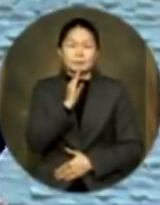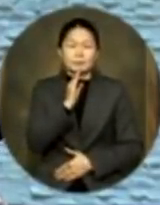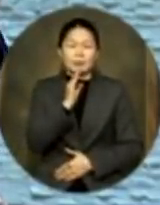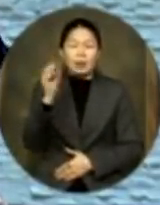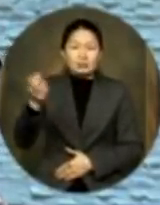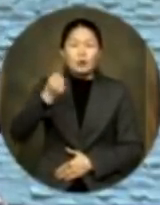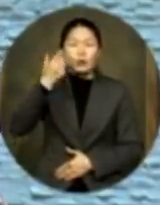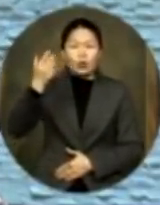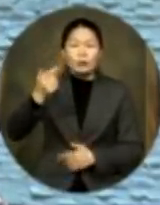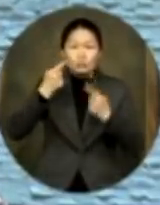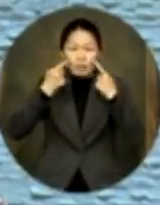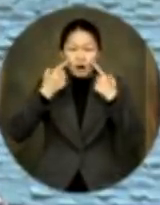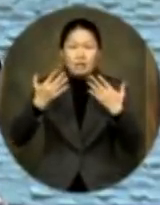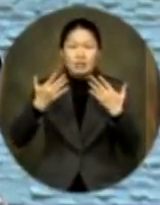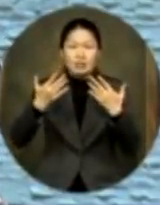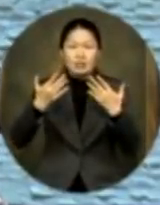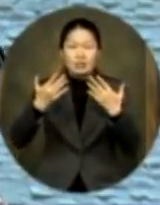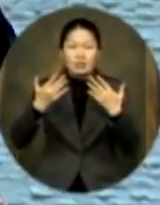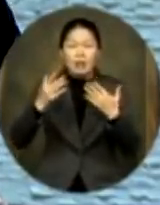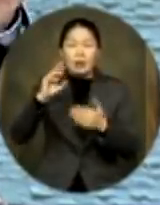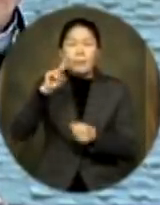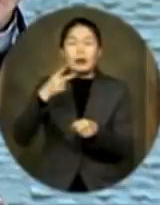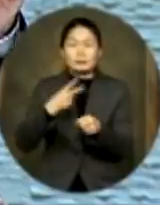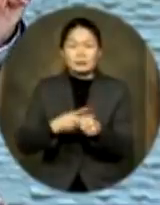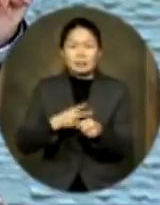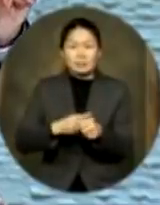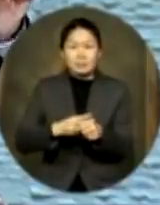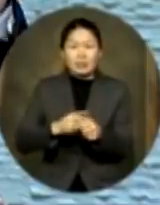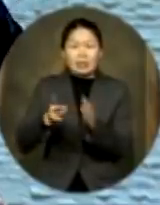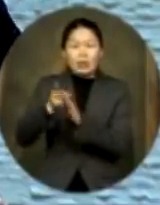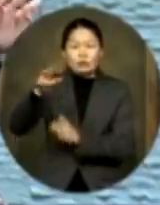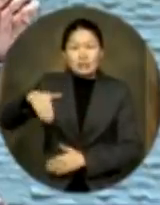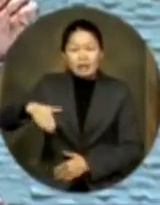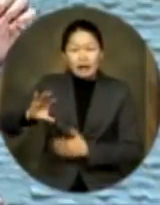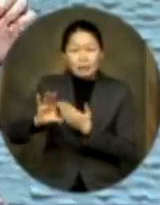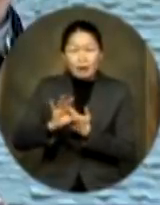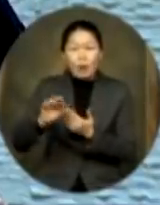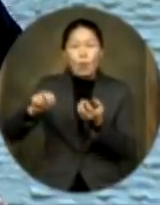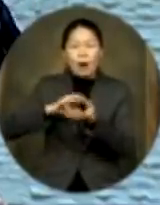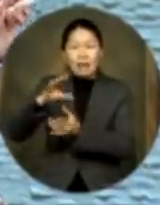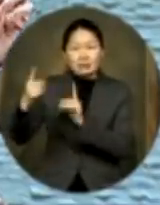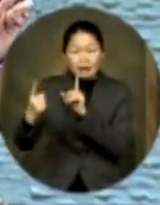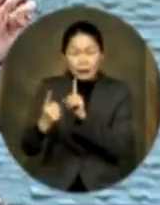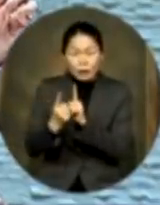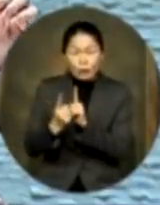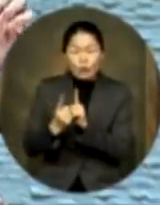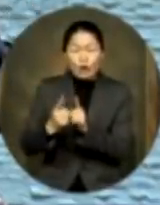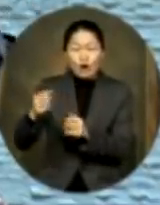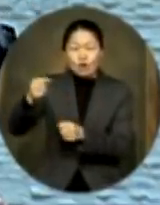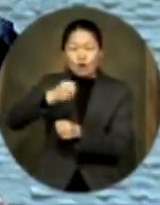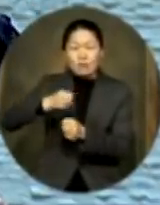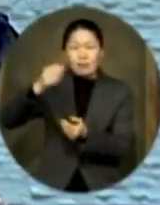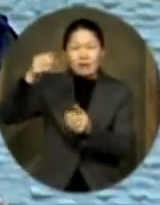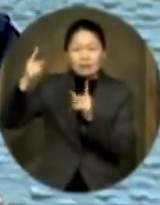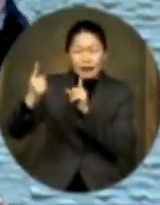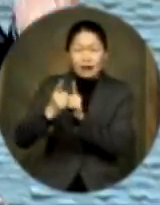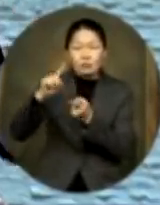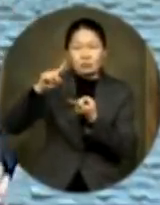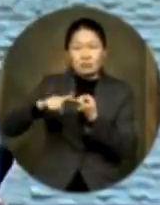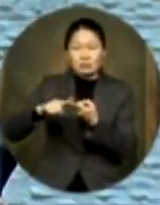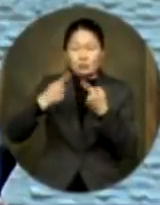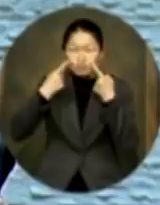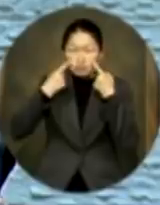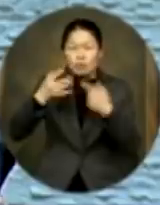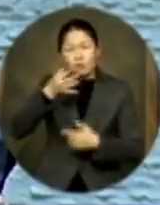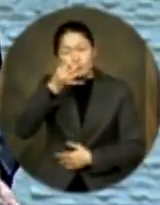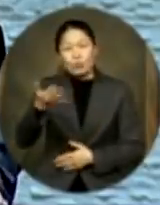성령님께서는 분명히 사도 바울이 예루살렘에 가면 환란을 당하고 결박 당할 것에 대해서 분명히 보여